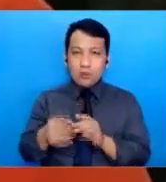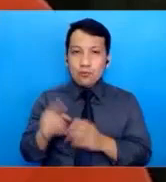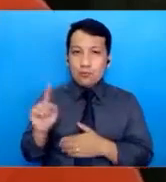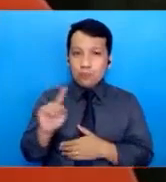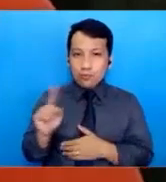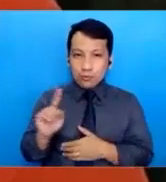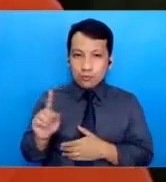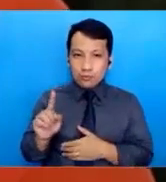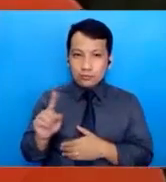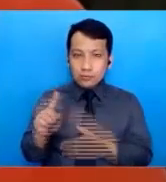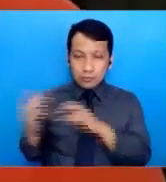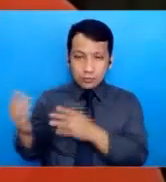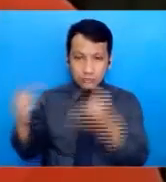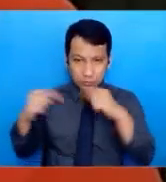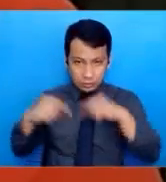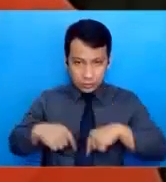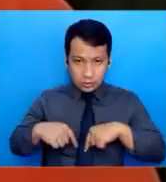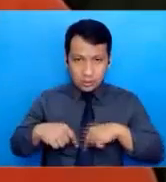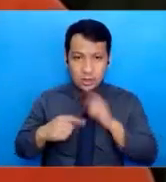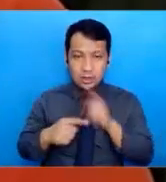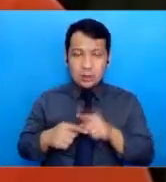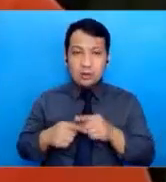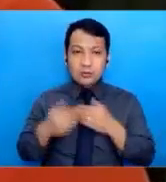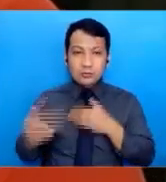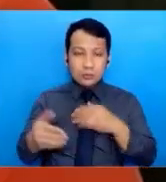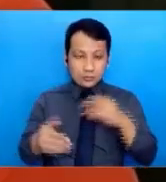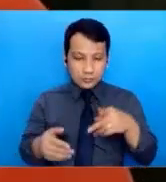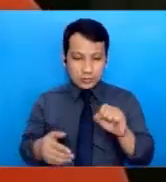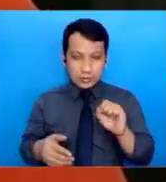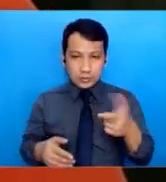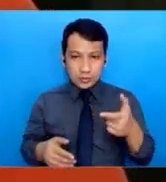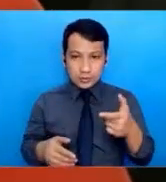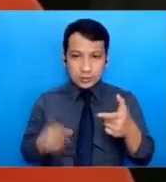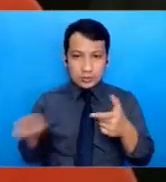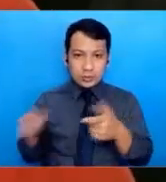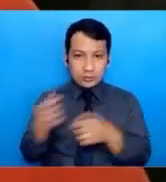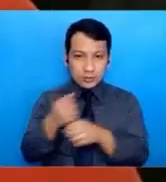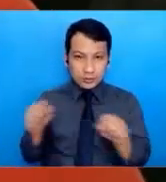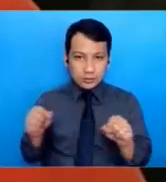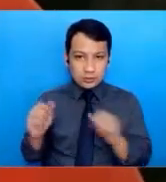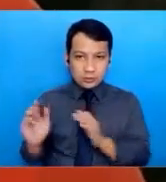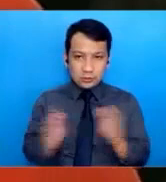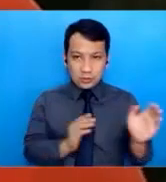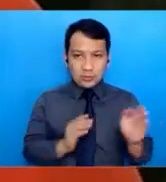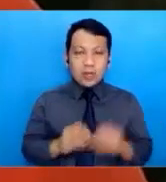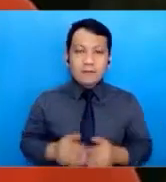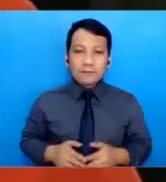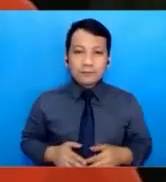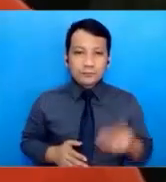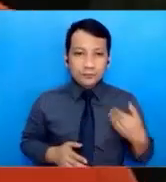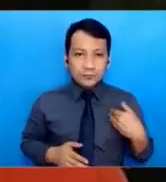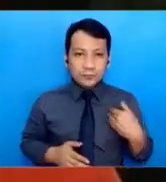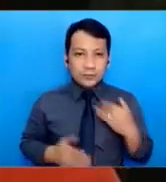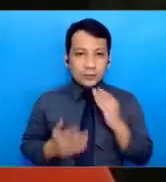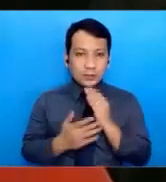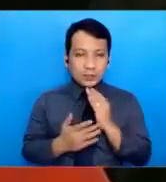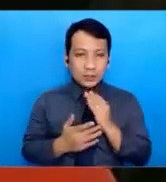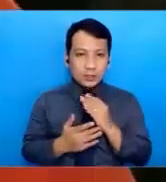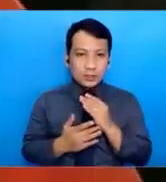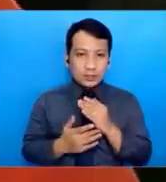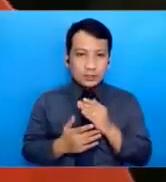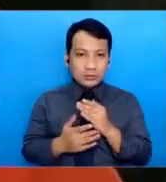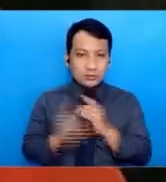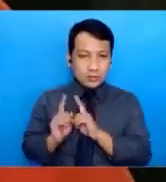they come, that we will integrate the PSG into our security preparations. Okay. But they will not be technically companions,